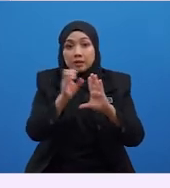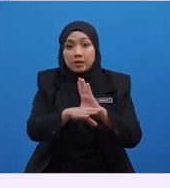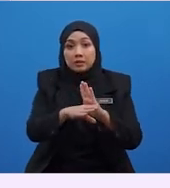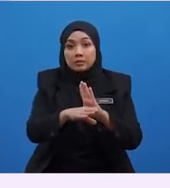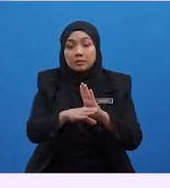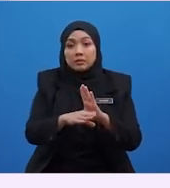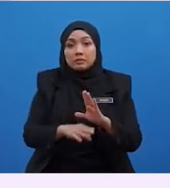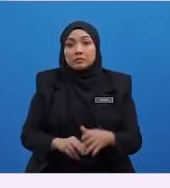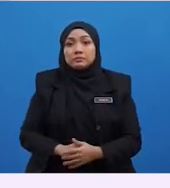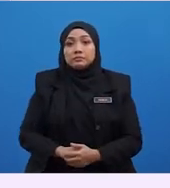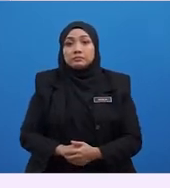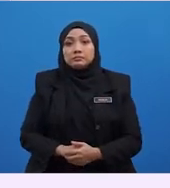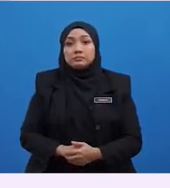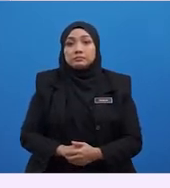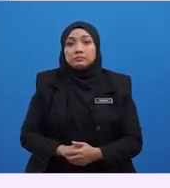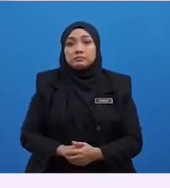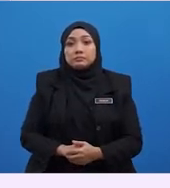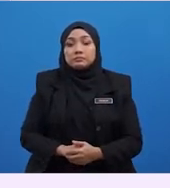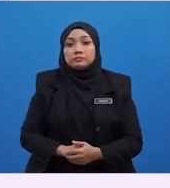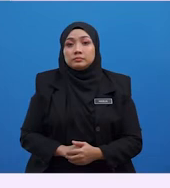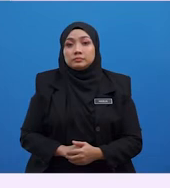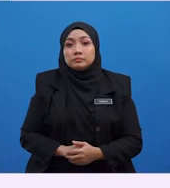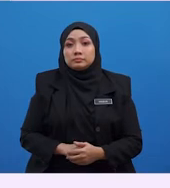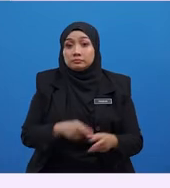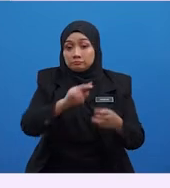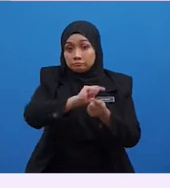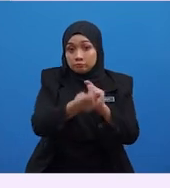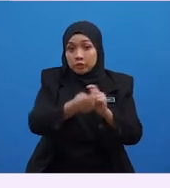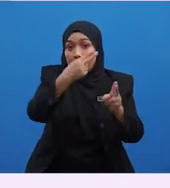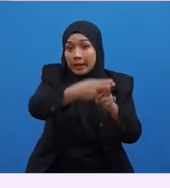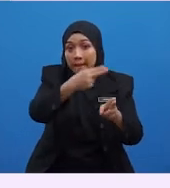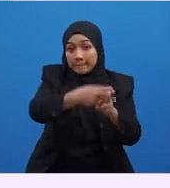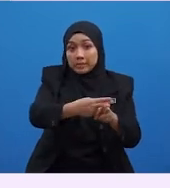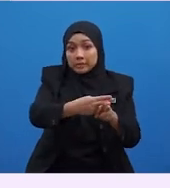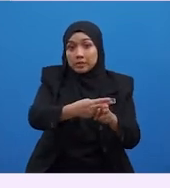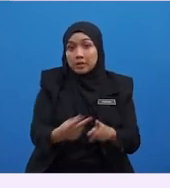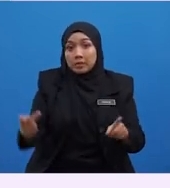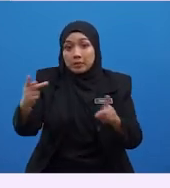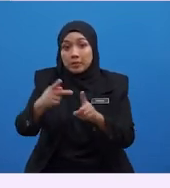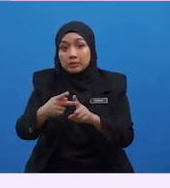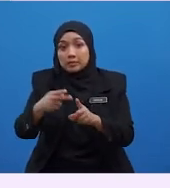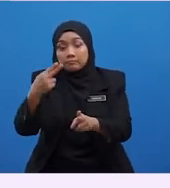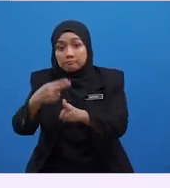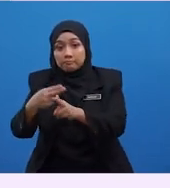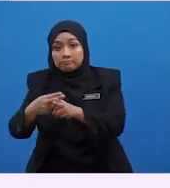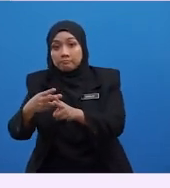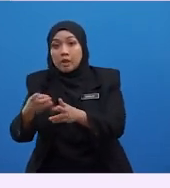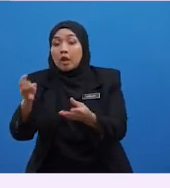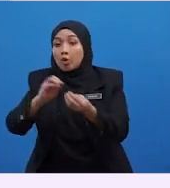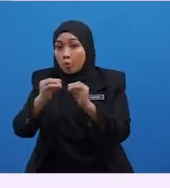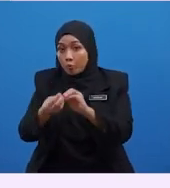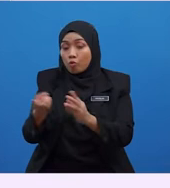nama sama dengan Siti Zaleha binti Abu Bakar where nombor daftar sama dengan